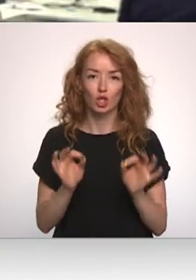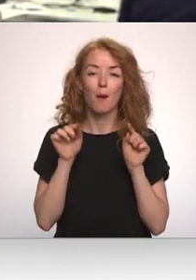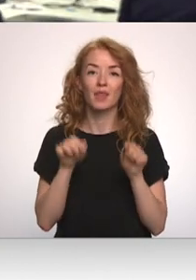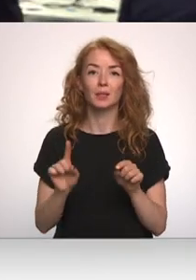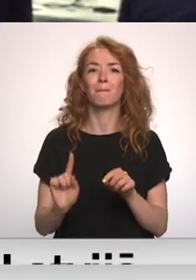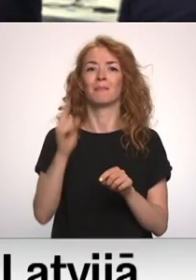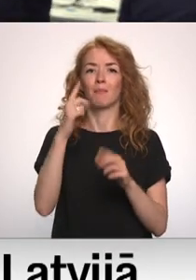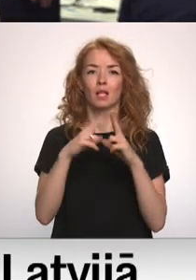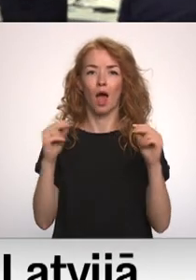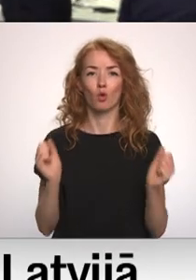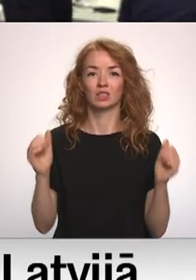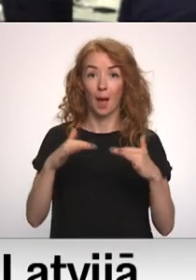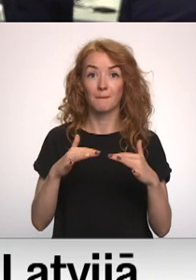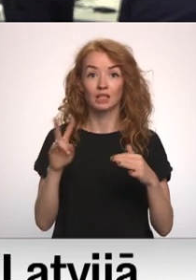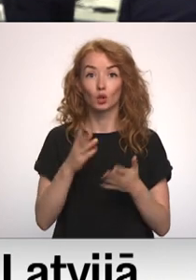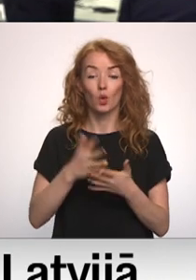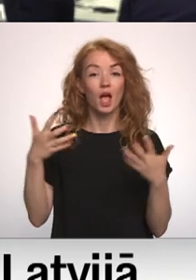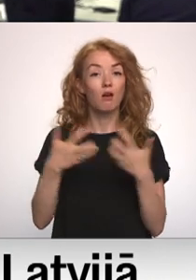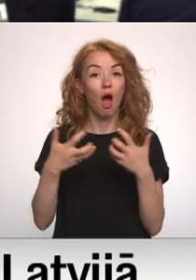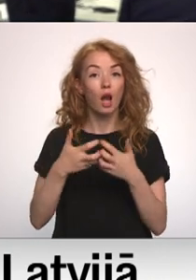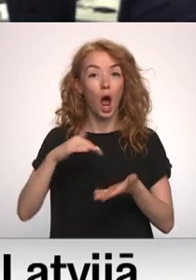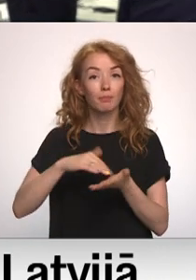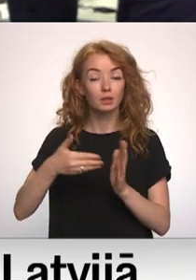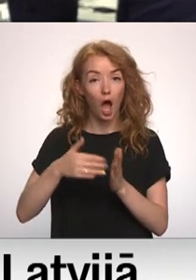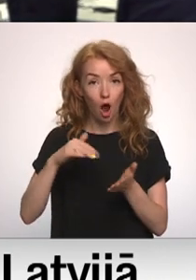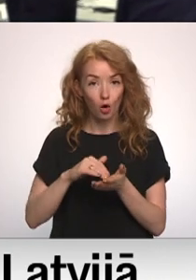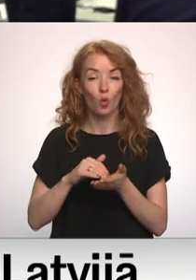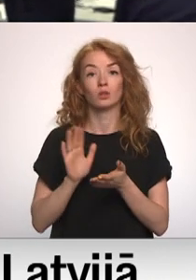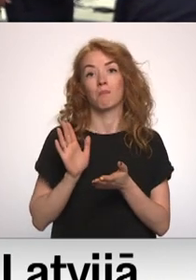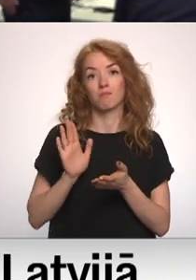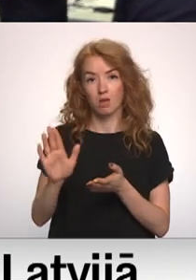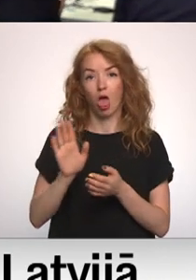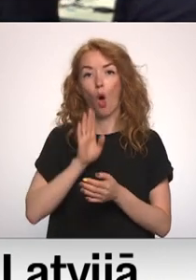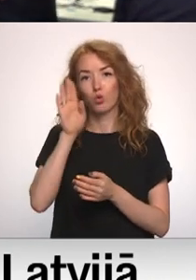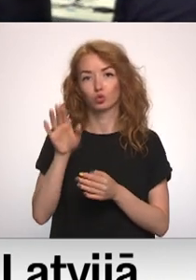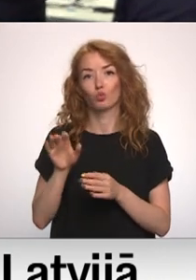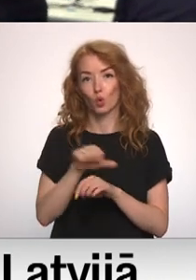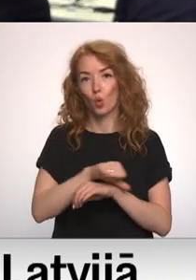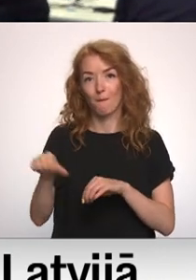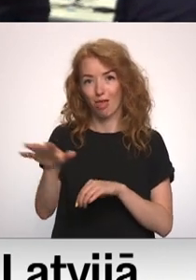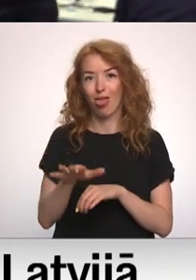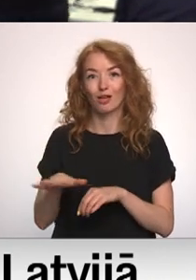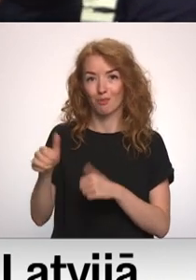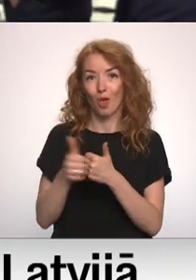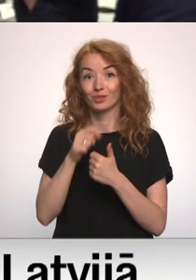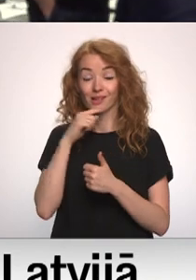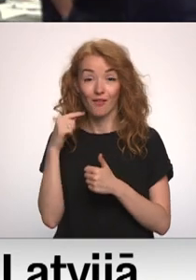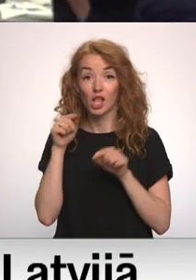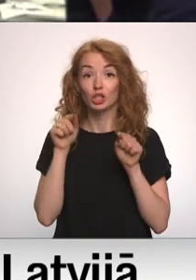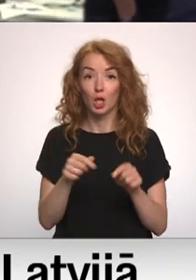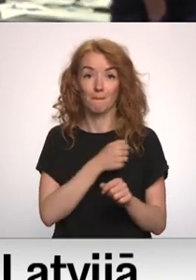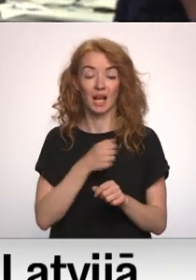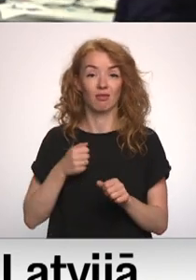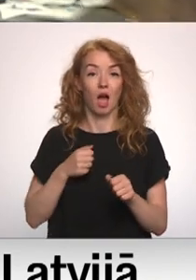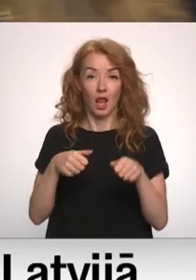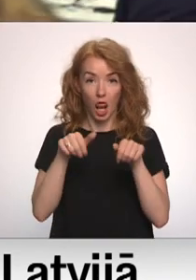samits, kas notiek kara apstākļos pie tās austrumu robežas. Un līdz ar to arī šie militārie lēmumi,